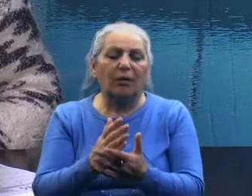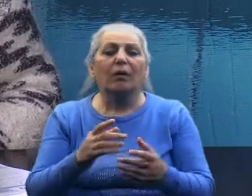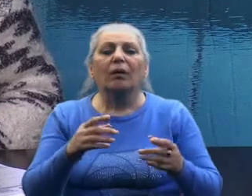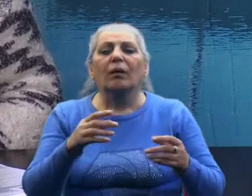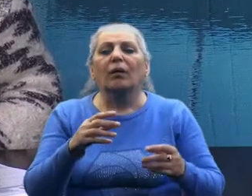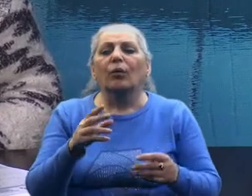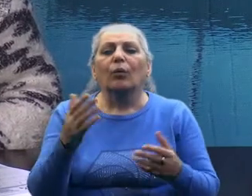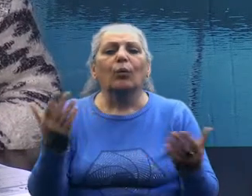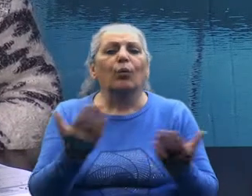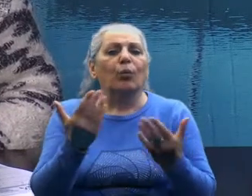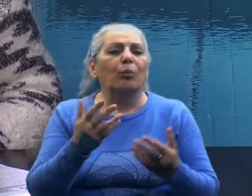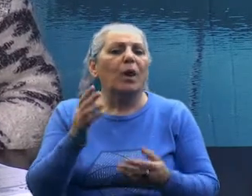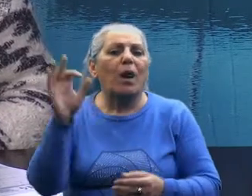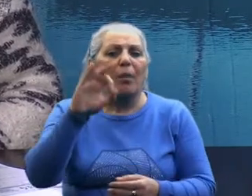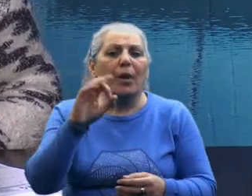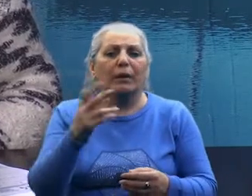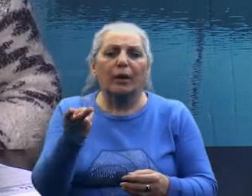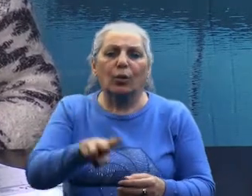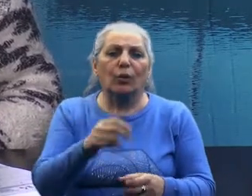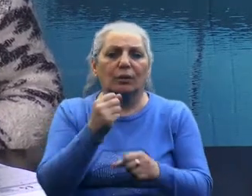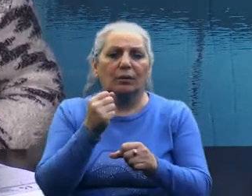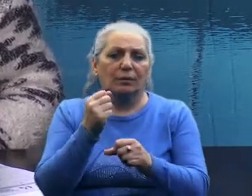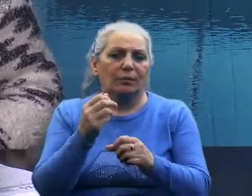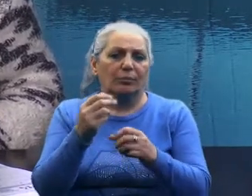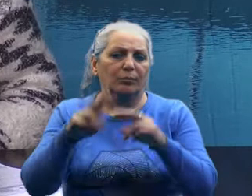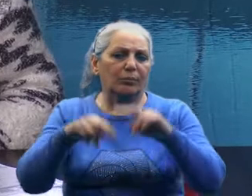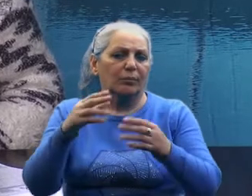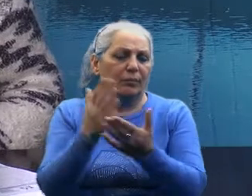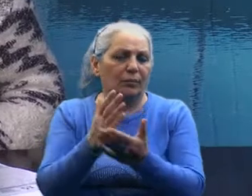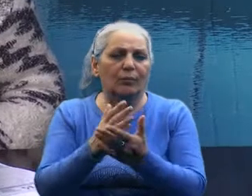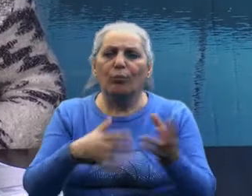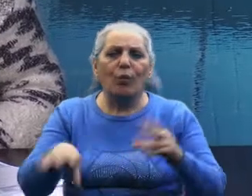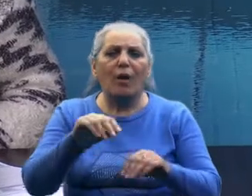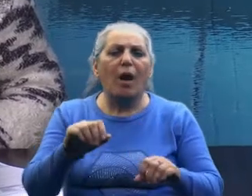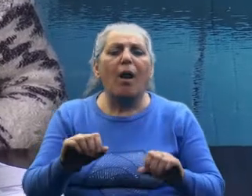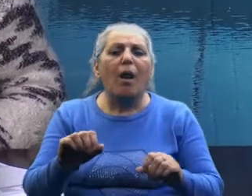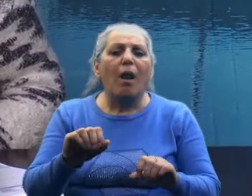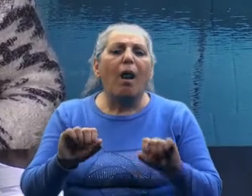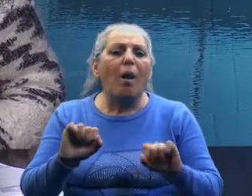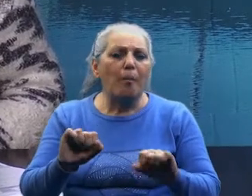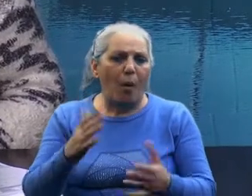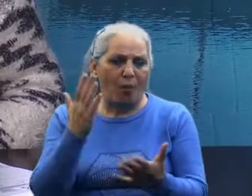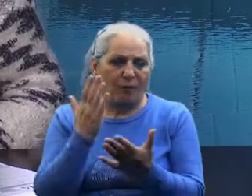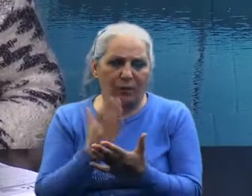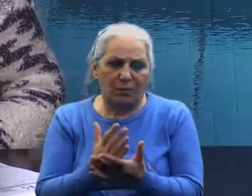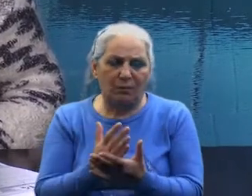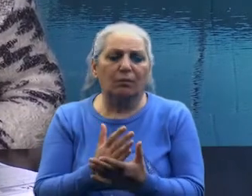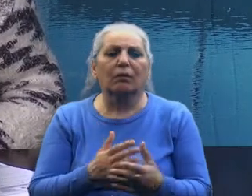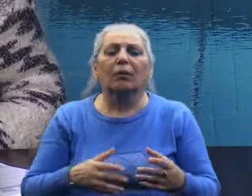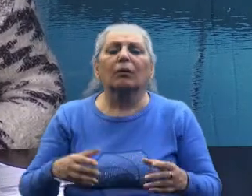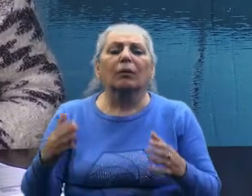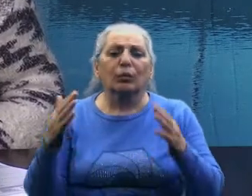մեկի համար երկուսն էլ են սարքել, ապահոված են բոլոր բնակարաններով։ Ստեղ մենակ այդ